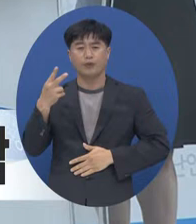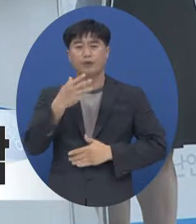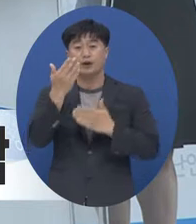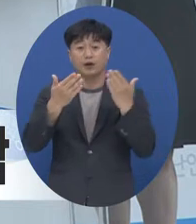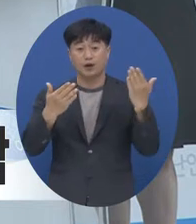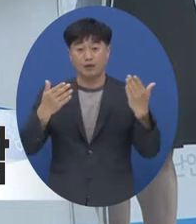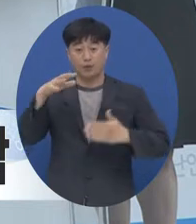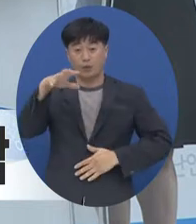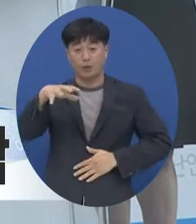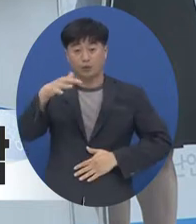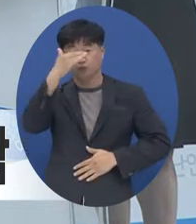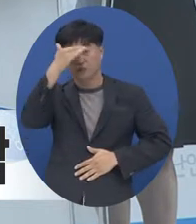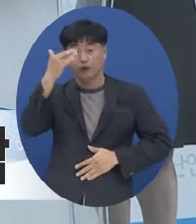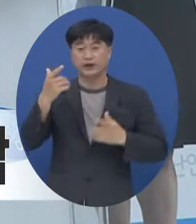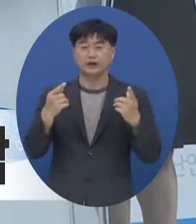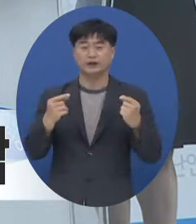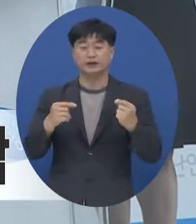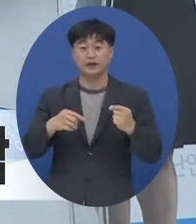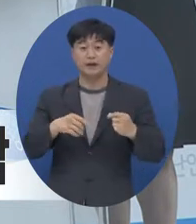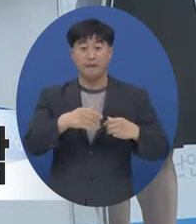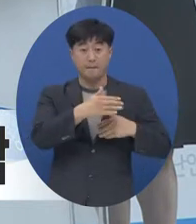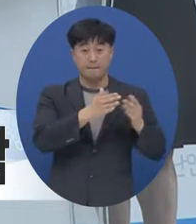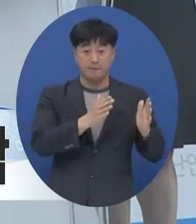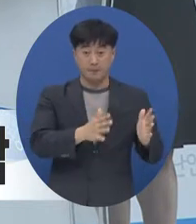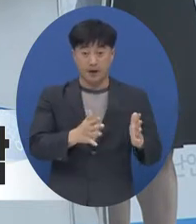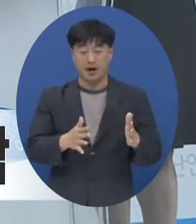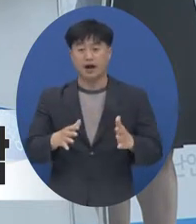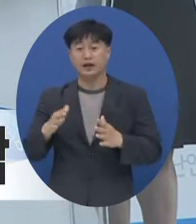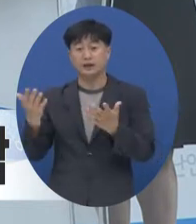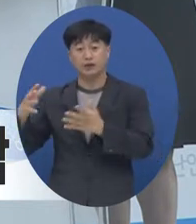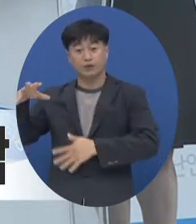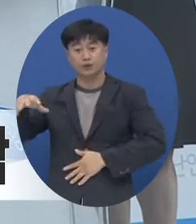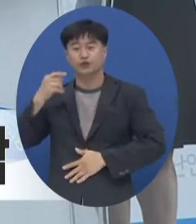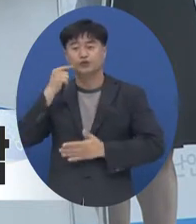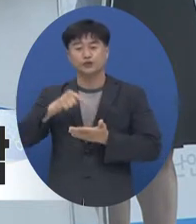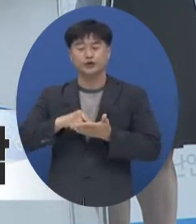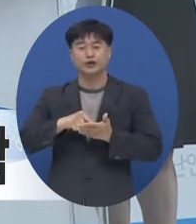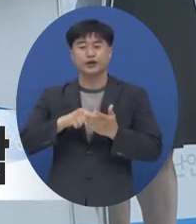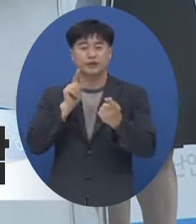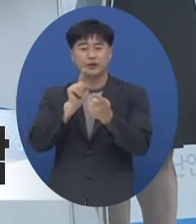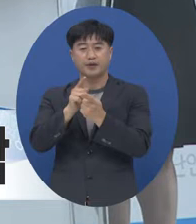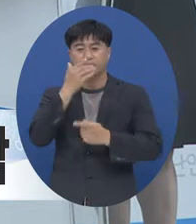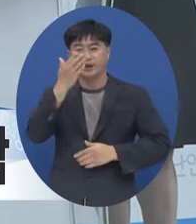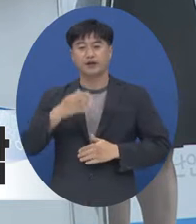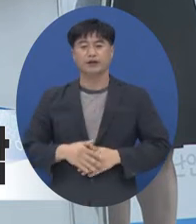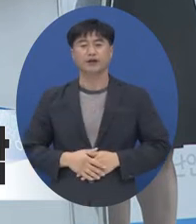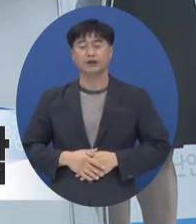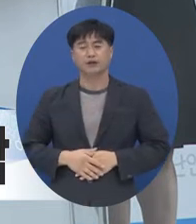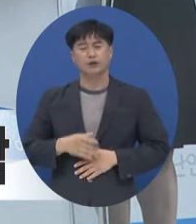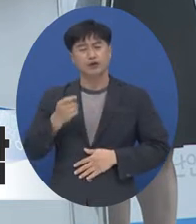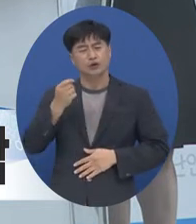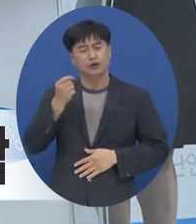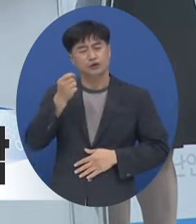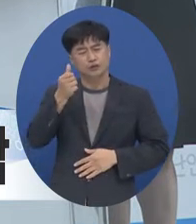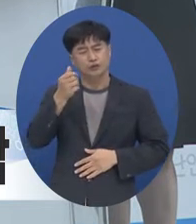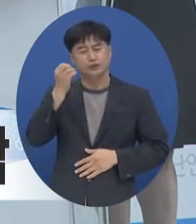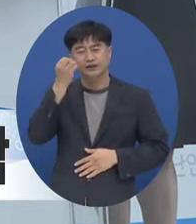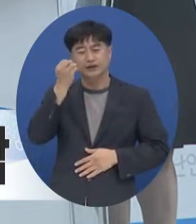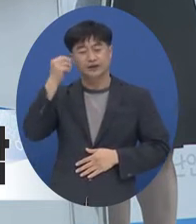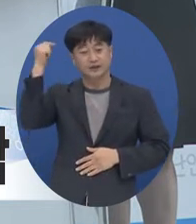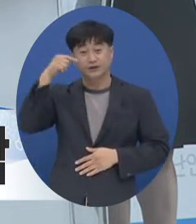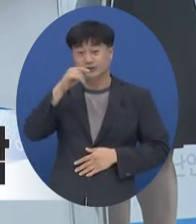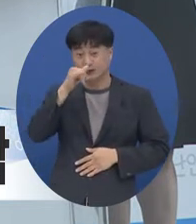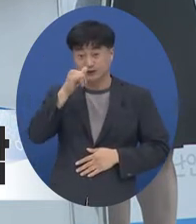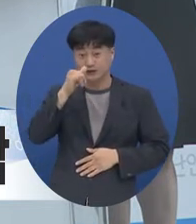박람회장에 간 것마냥 안방 과 직장 어디서든 쉽게 즐길 수 있습니다 그래도 아직 좀 생소하신 분들도